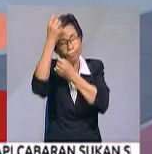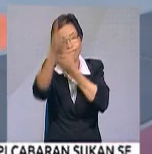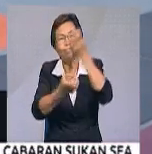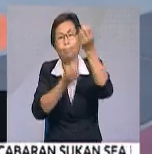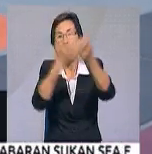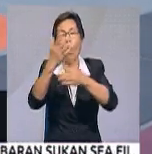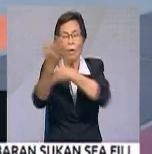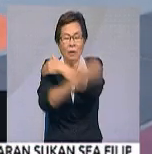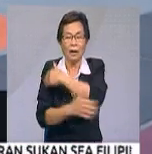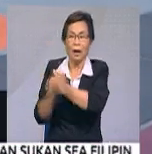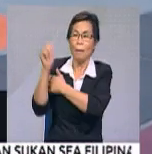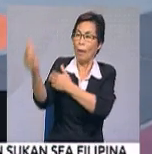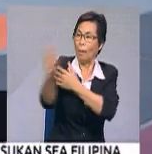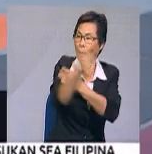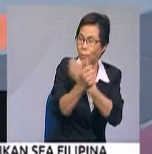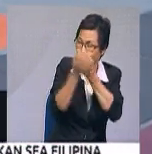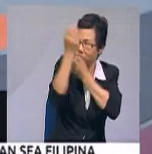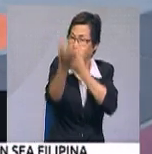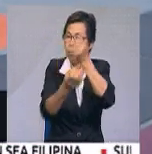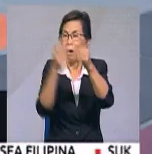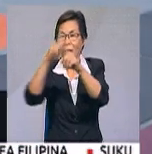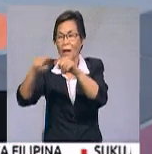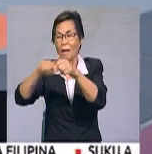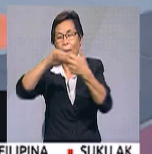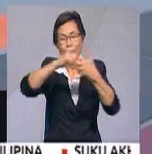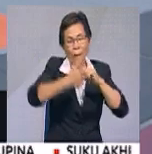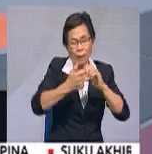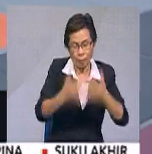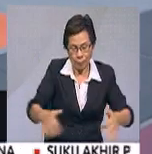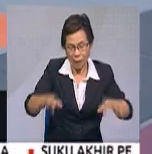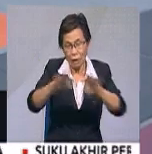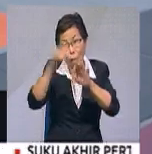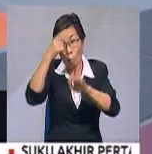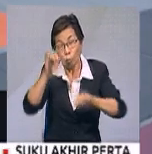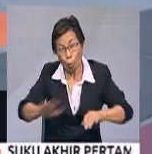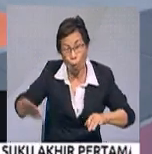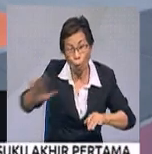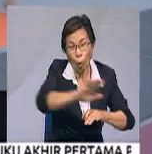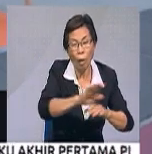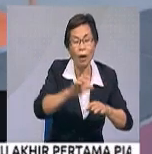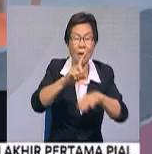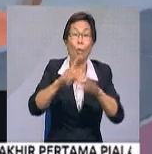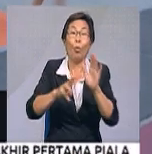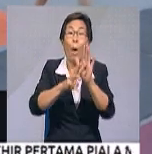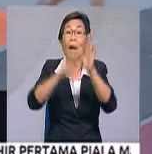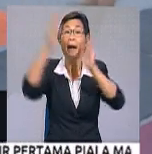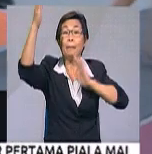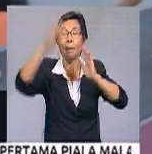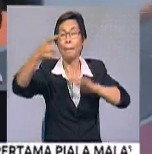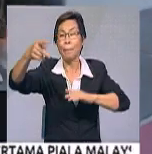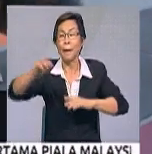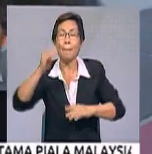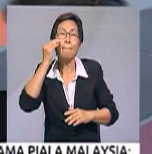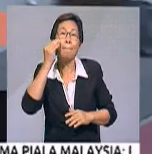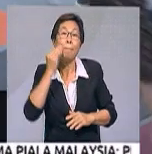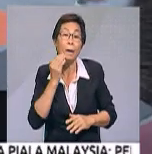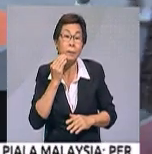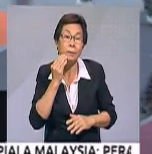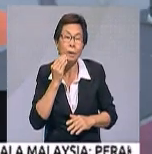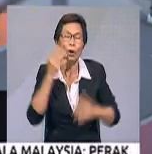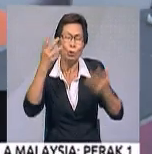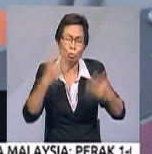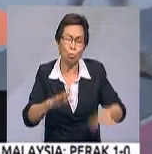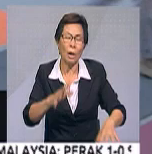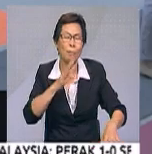pendirian negara masing-masing terhadap pelbagai isu kepentingan sejagat. Di pihak Malaysia, Perdana Menteri Tun Dr. Mahathir Mohamad